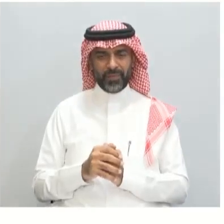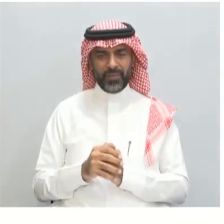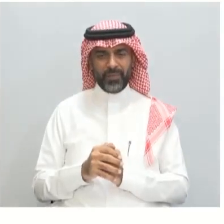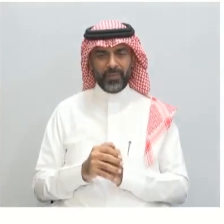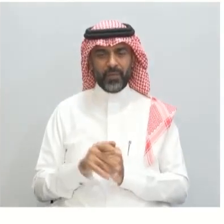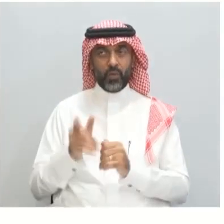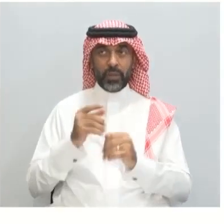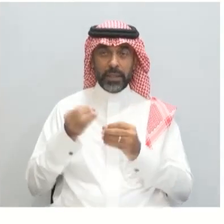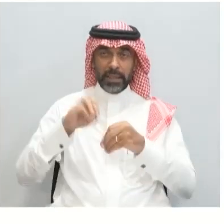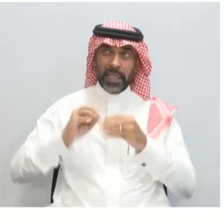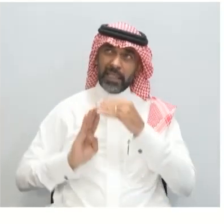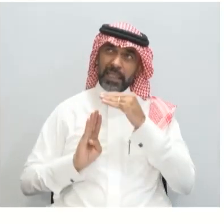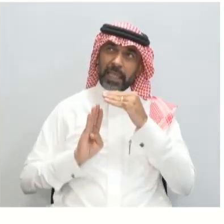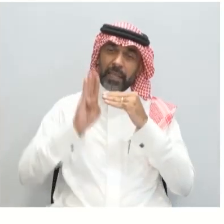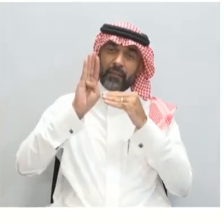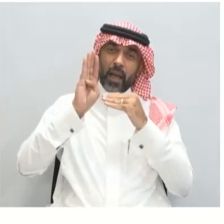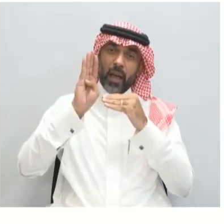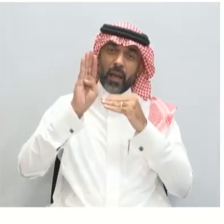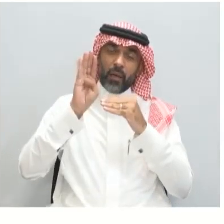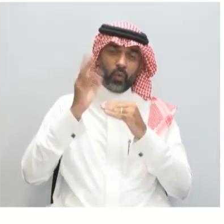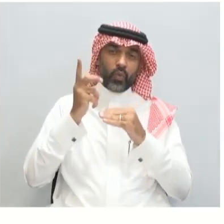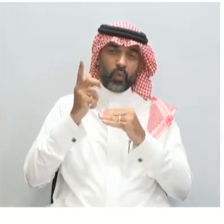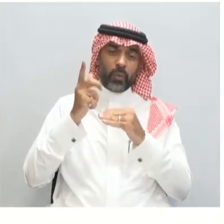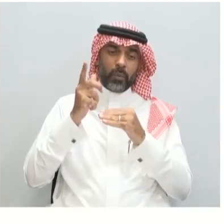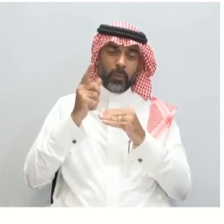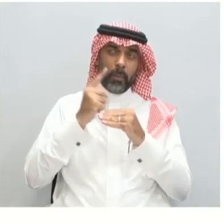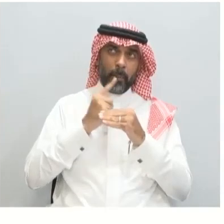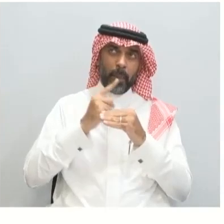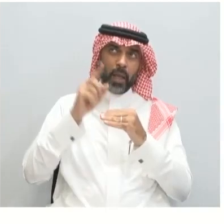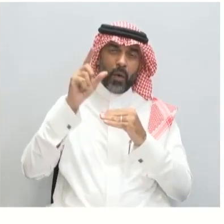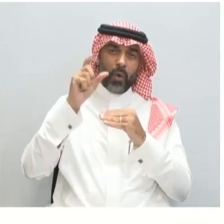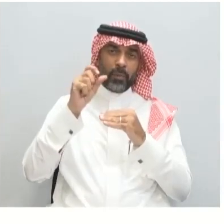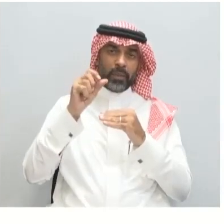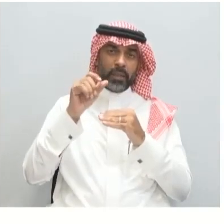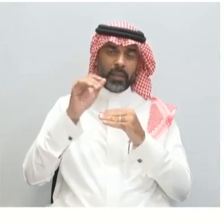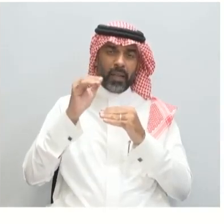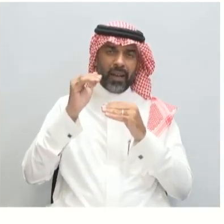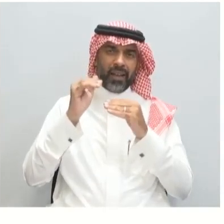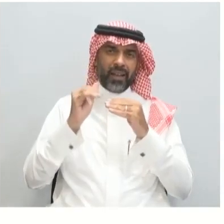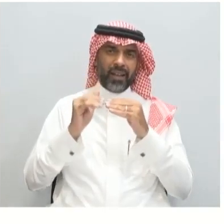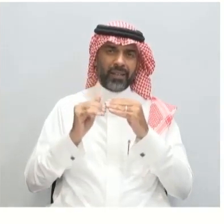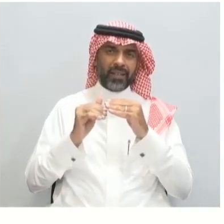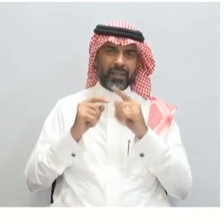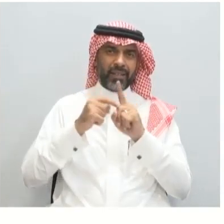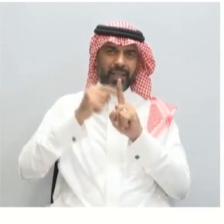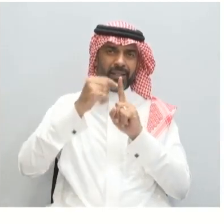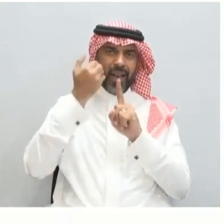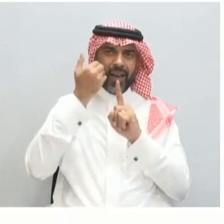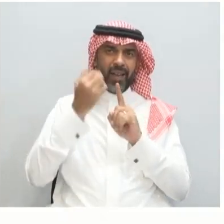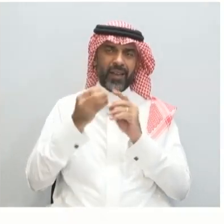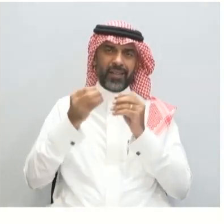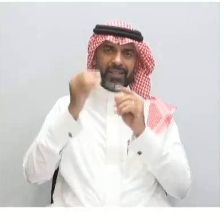كلما ارتفعنا وممتازين 150 مترا قلت ونقصت درجه الحراره